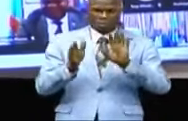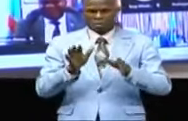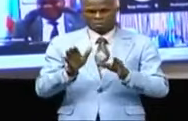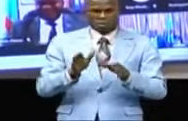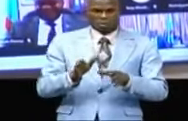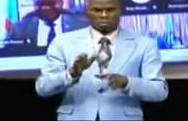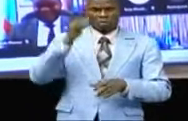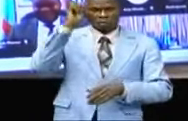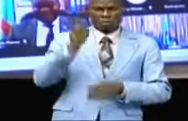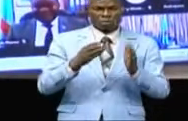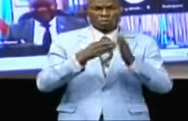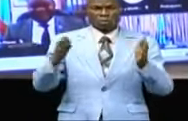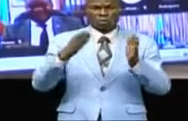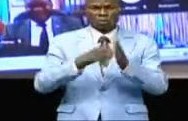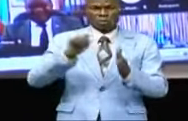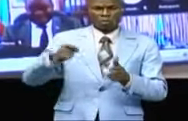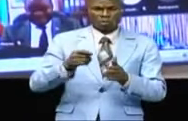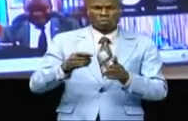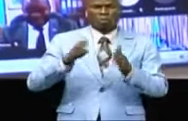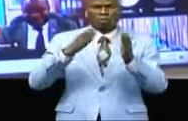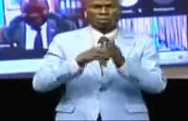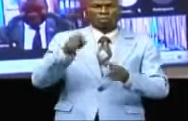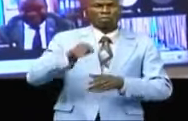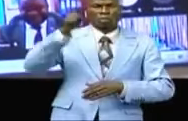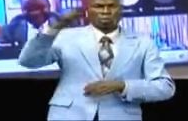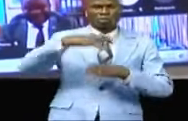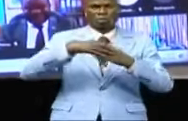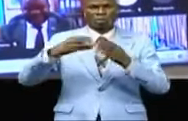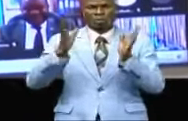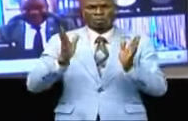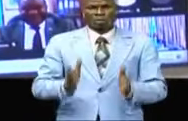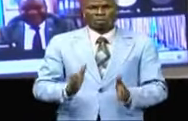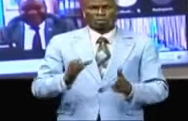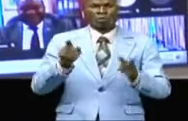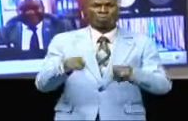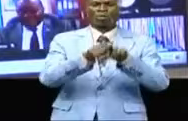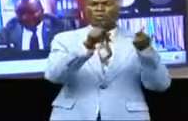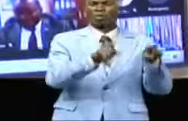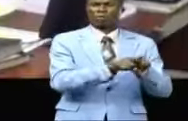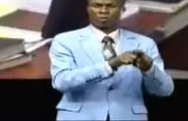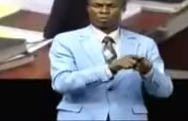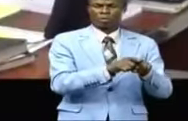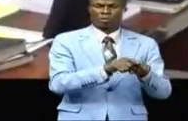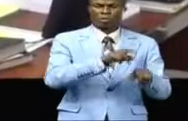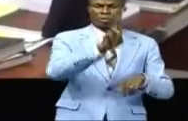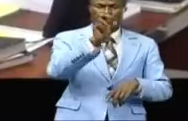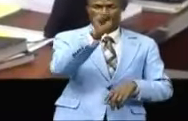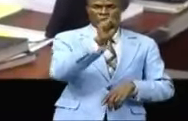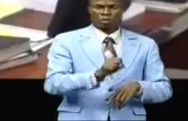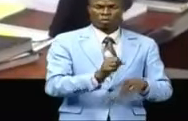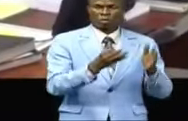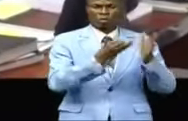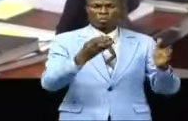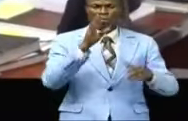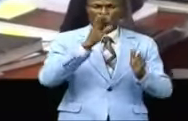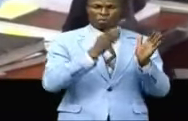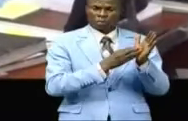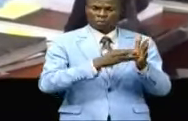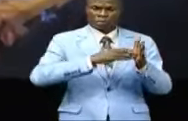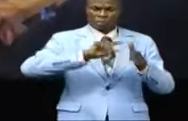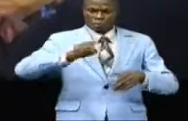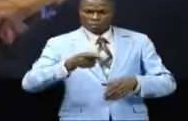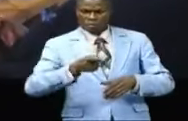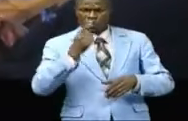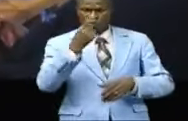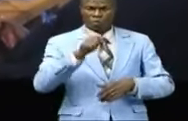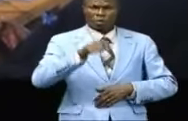environ 189,9 millions de dollars américains contre de dettes de USD 168,1 millions.